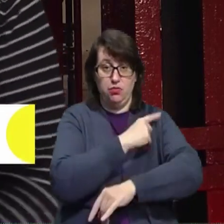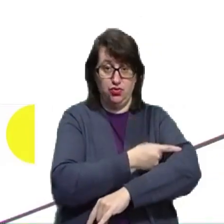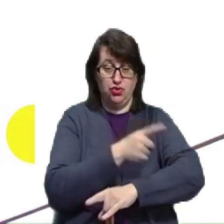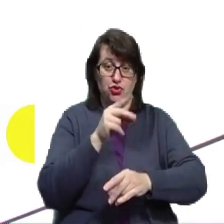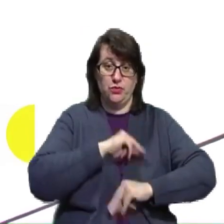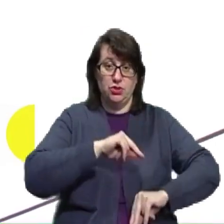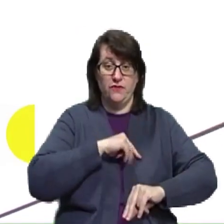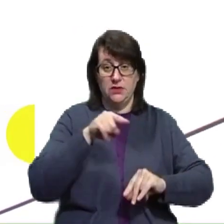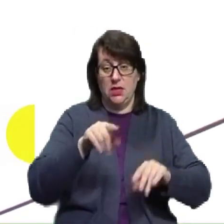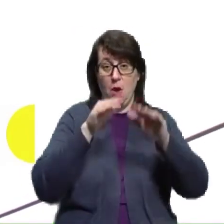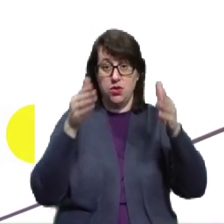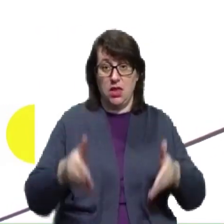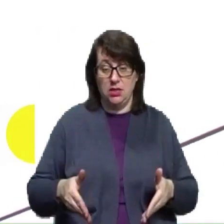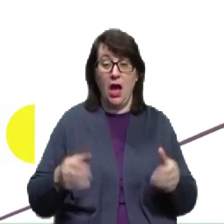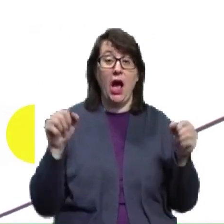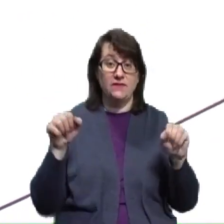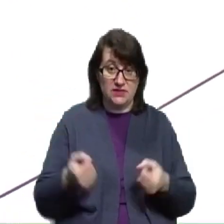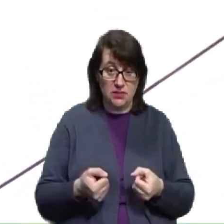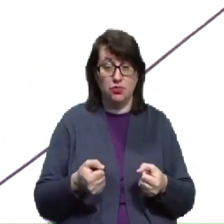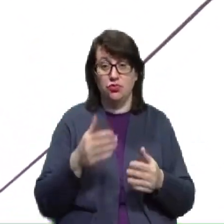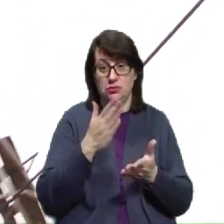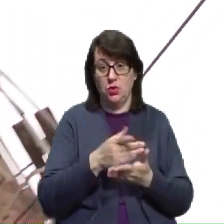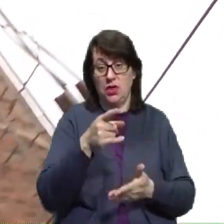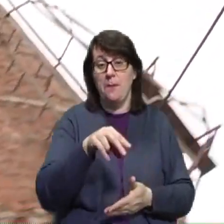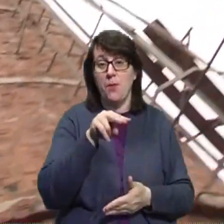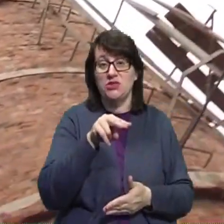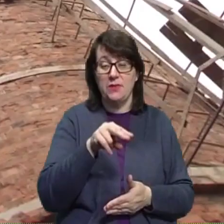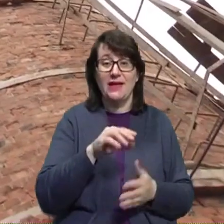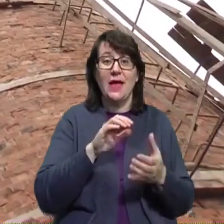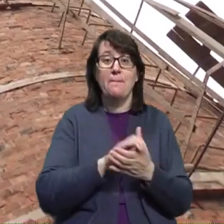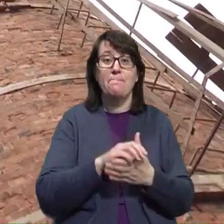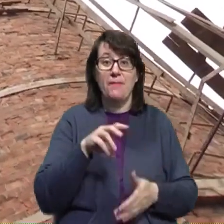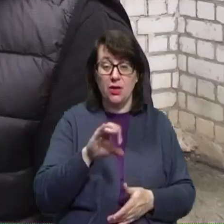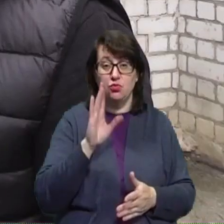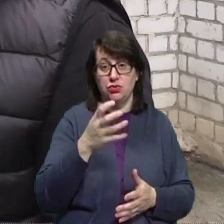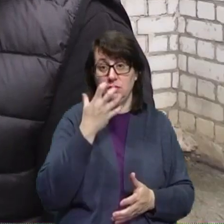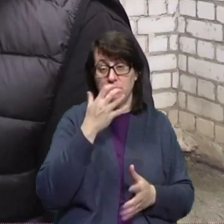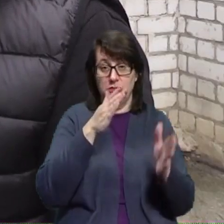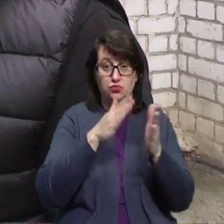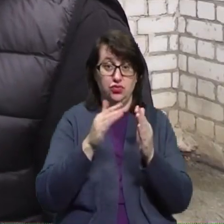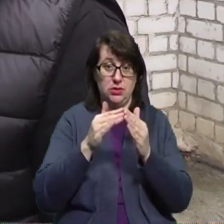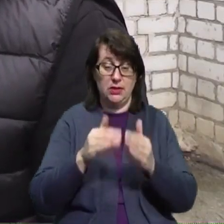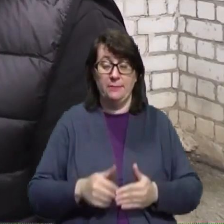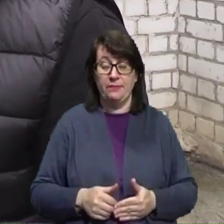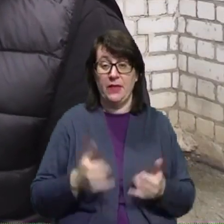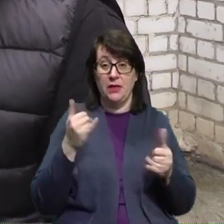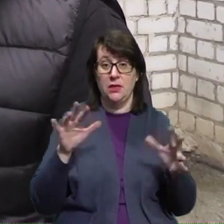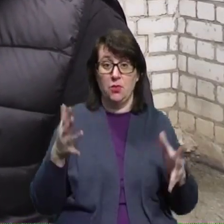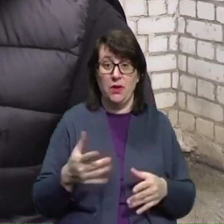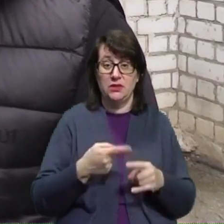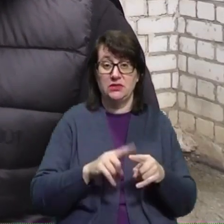цією котельною. А взимку котельня знаходиться на проспекті Миру, де опалюють житлові будинки також. На даний момент температура в